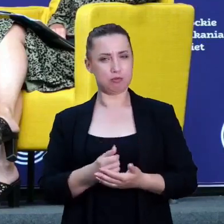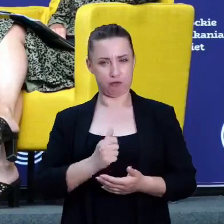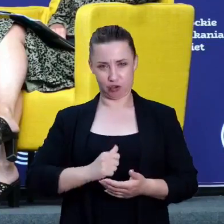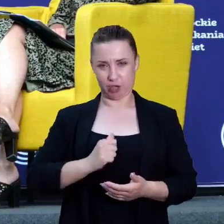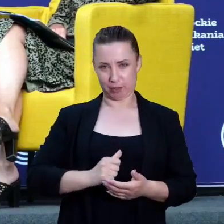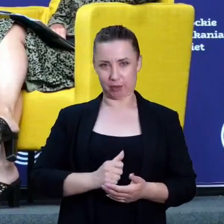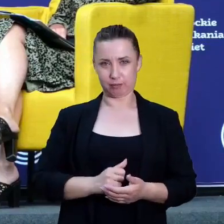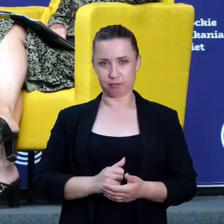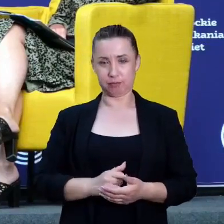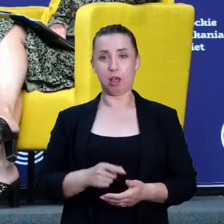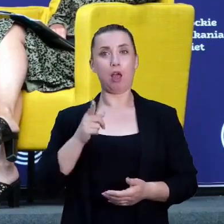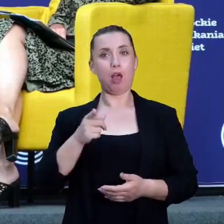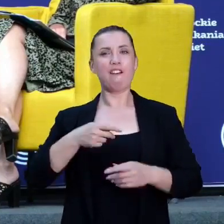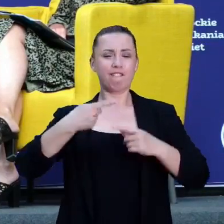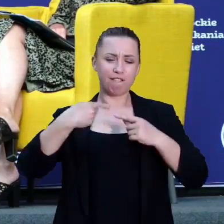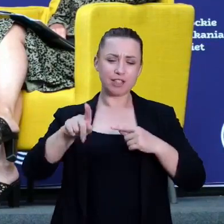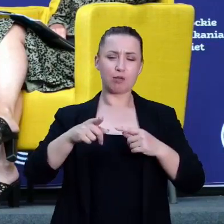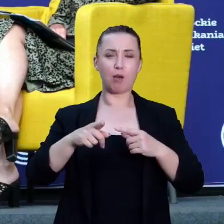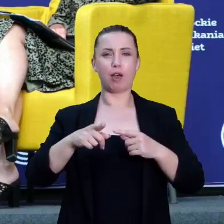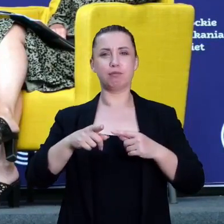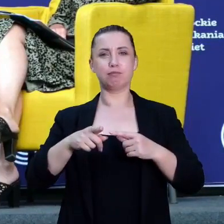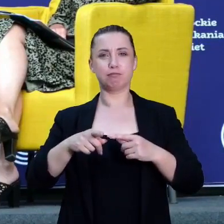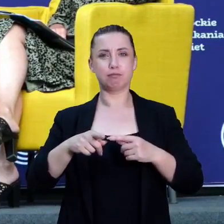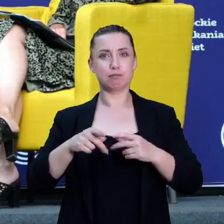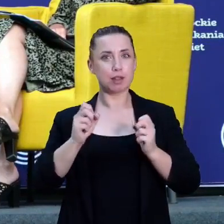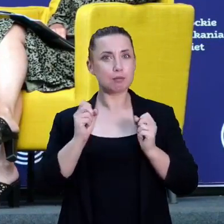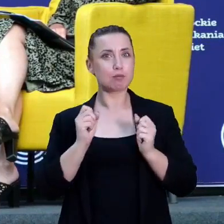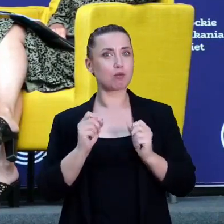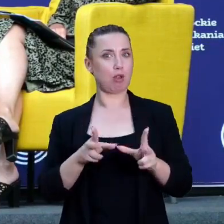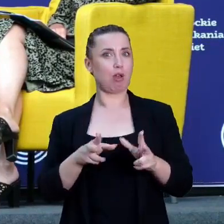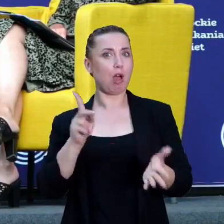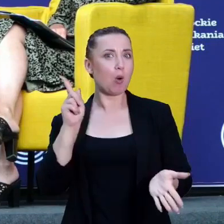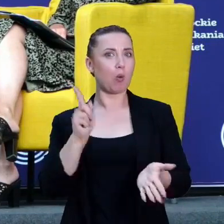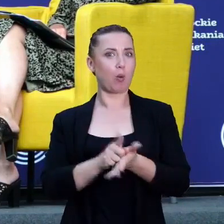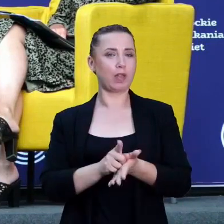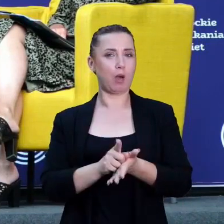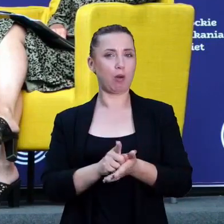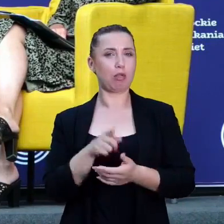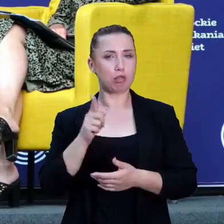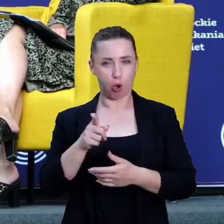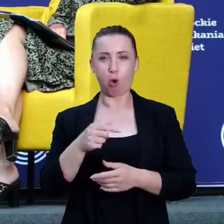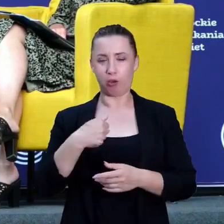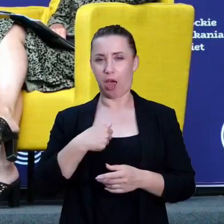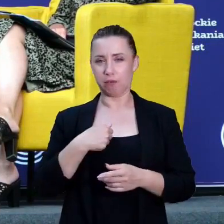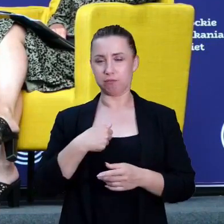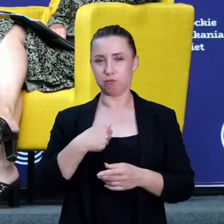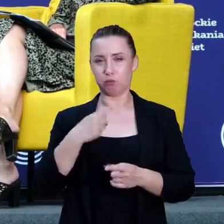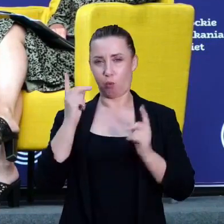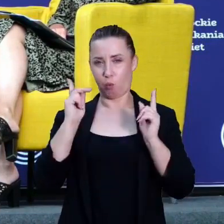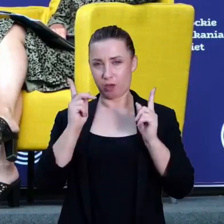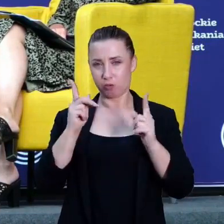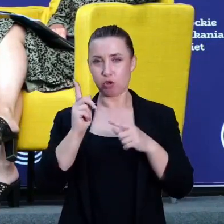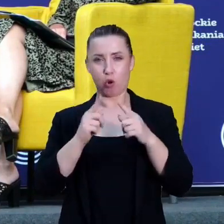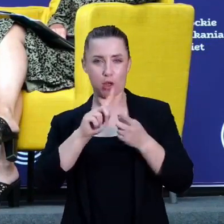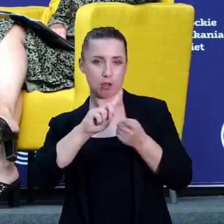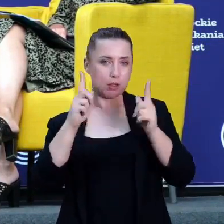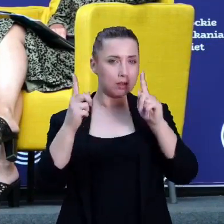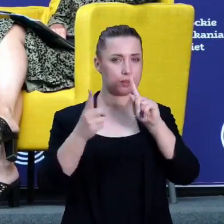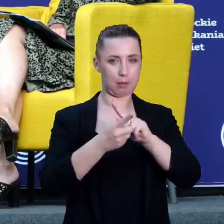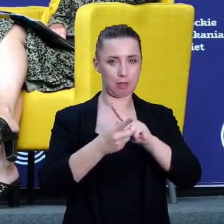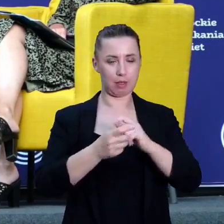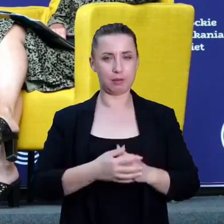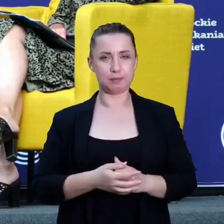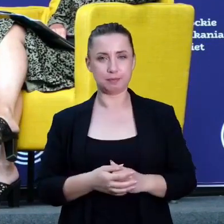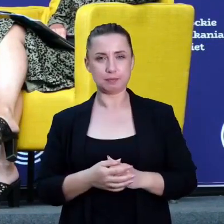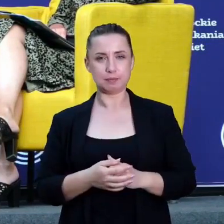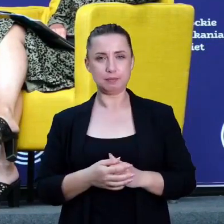nagrania i okazało się, że się udało, więc jest to znak dla mnie, że coś się zmienia. Jednocześnie chcę powiedzieć, że kiedyś po